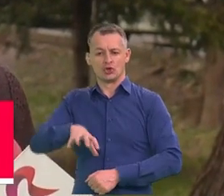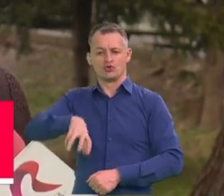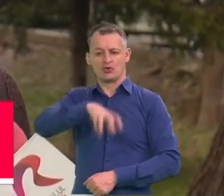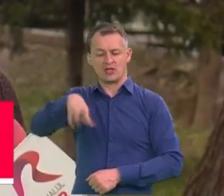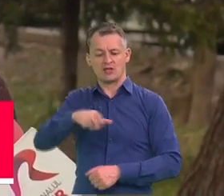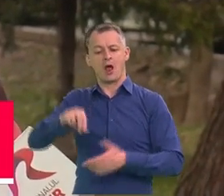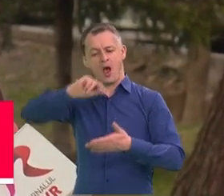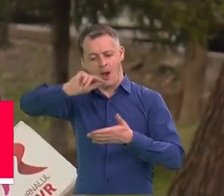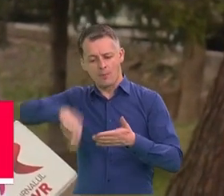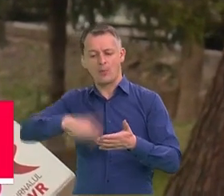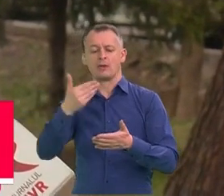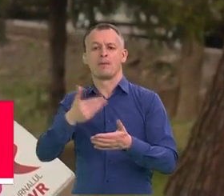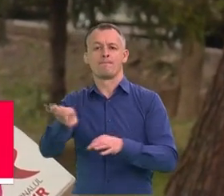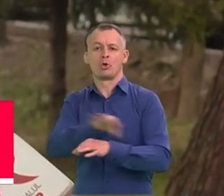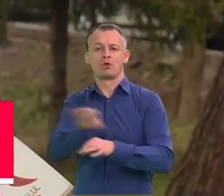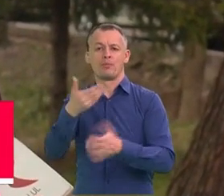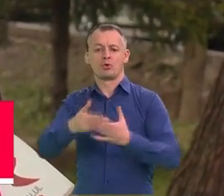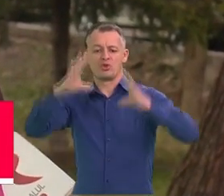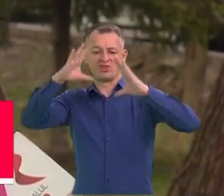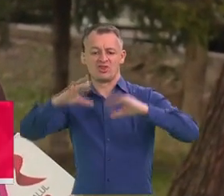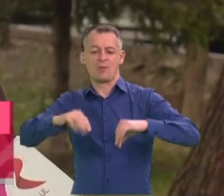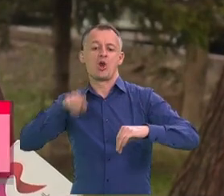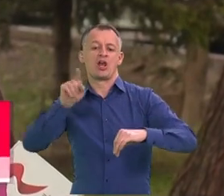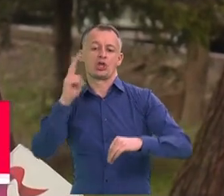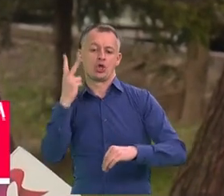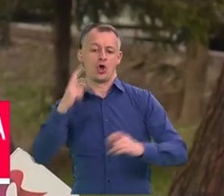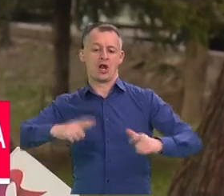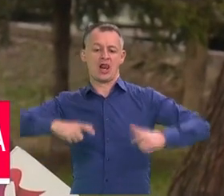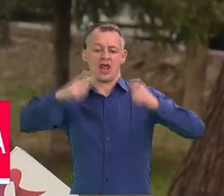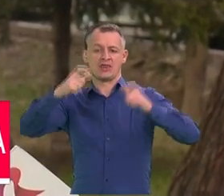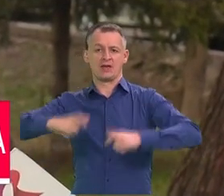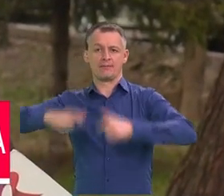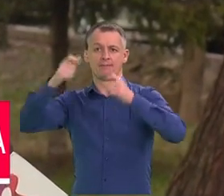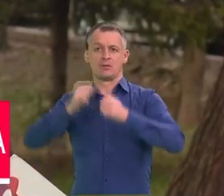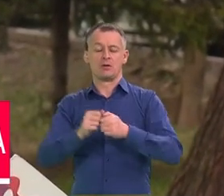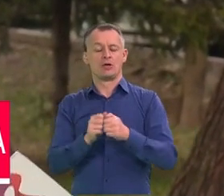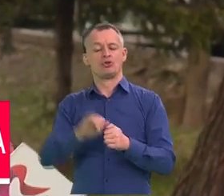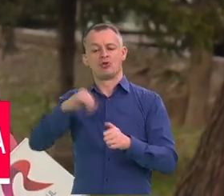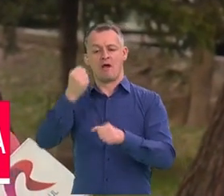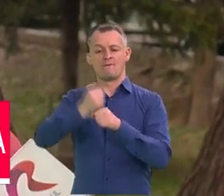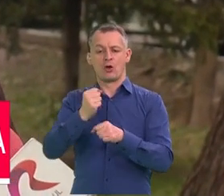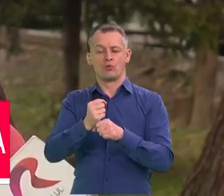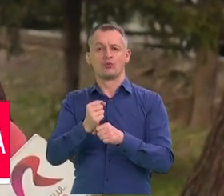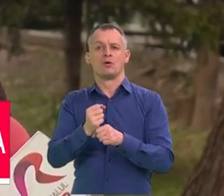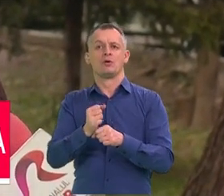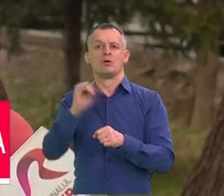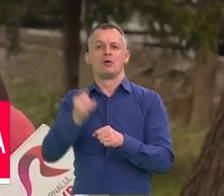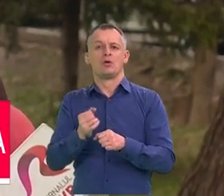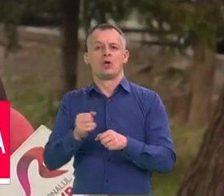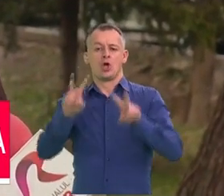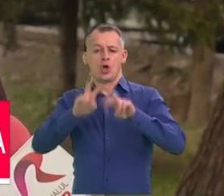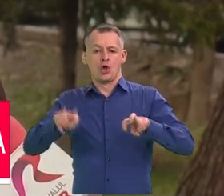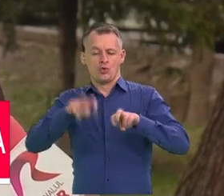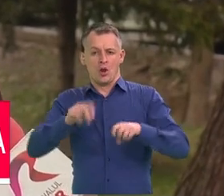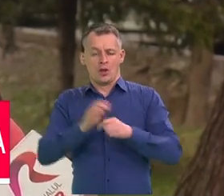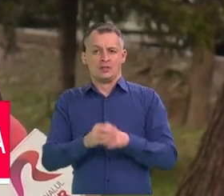proiectul pentru demolarea acelor clădiri. În paralel am făcut expertize și la spitalul din Tecuș